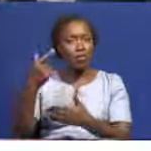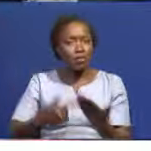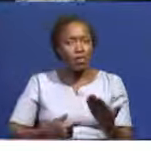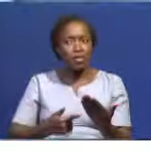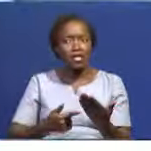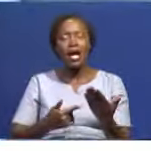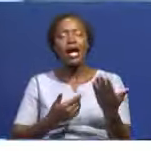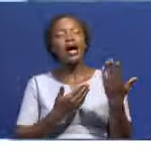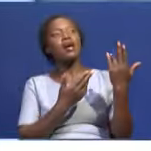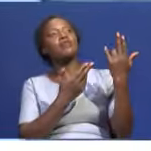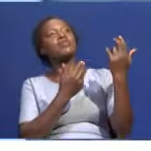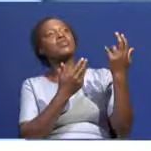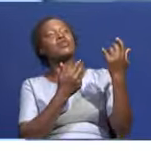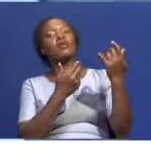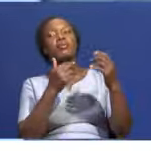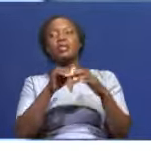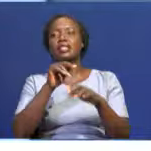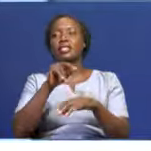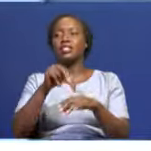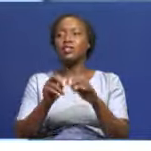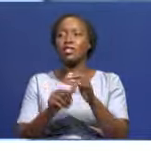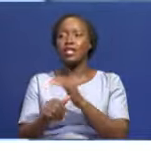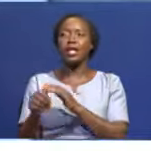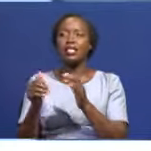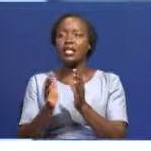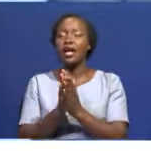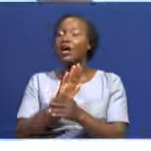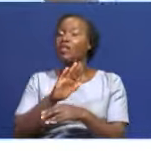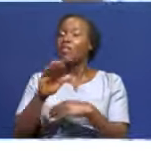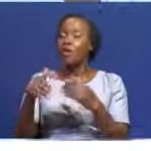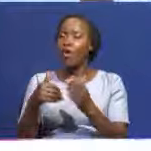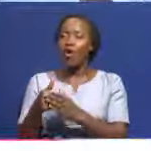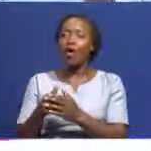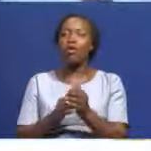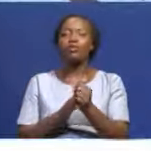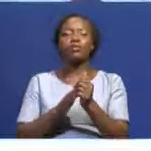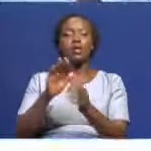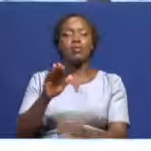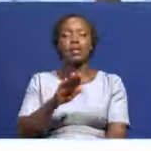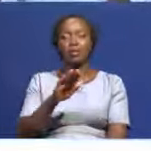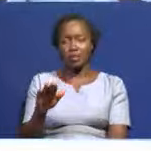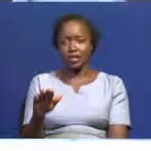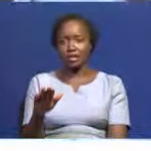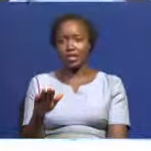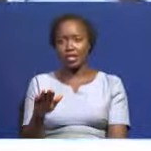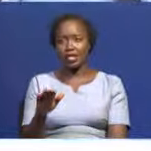kuwa na matumaini ya taifa chini ya uongozi wa mabunge yote mawili.